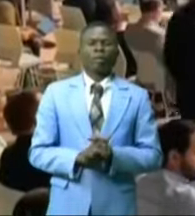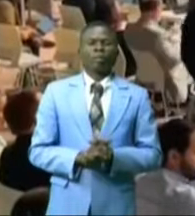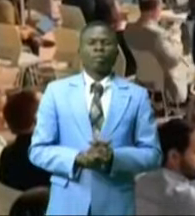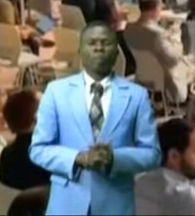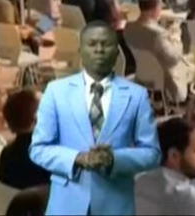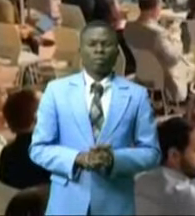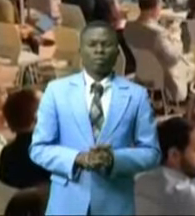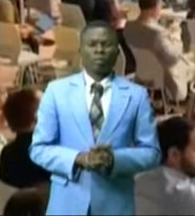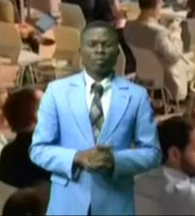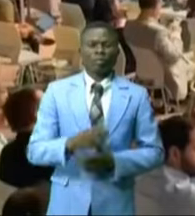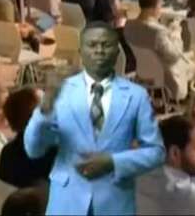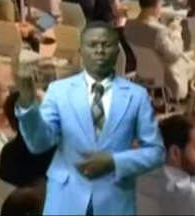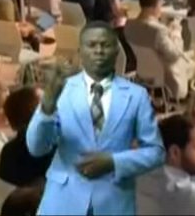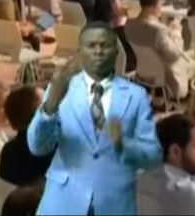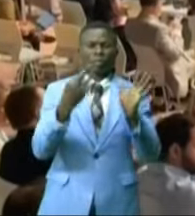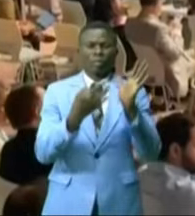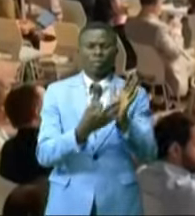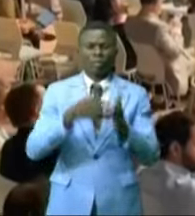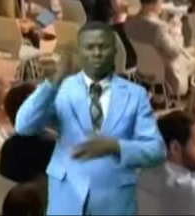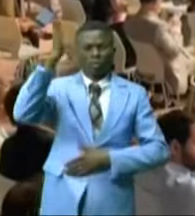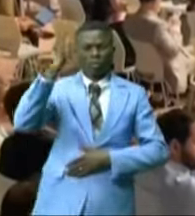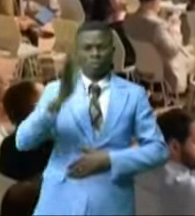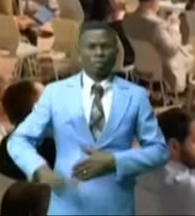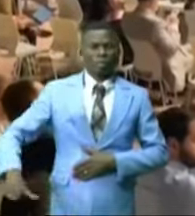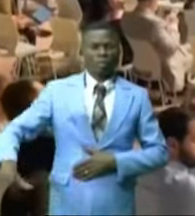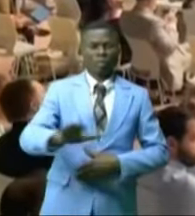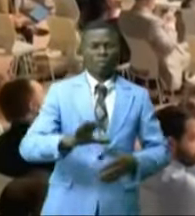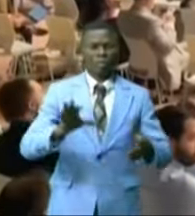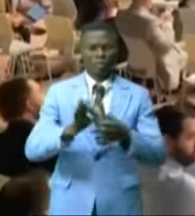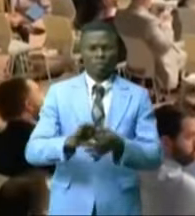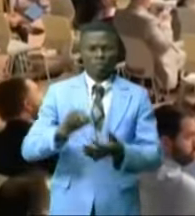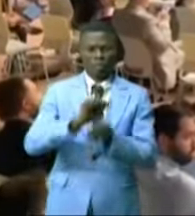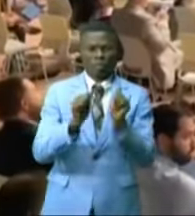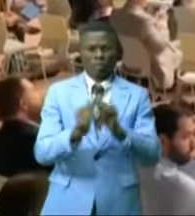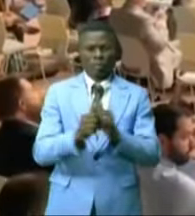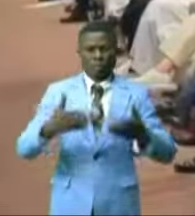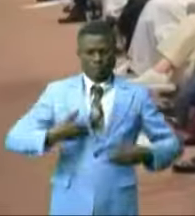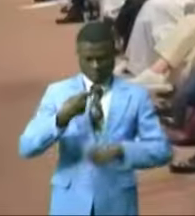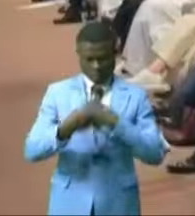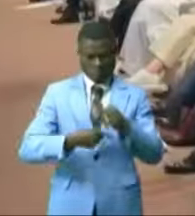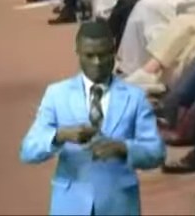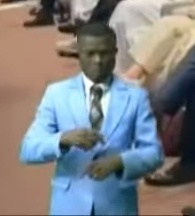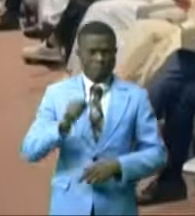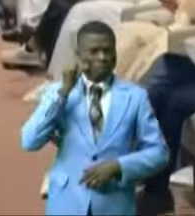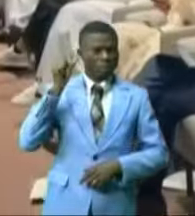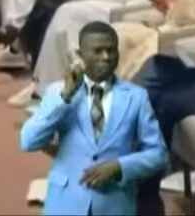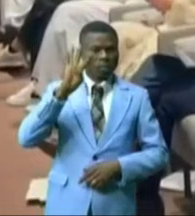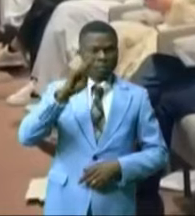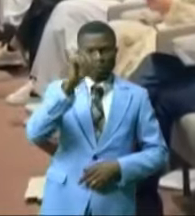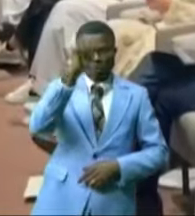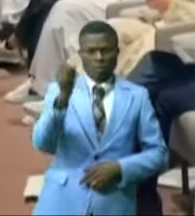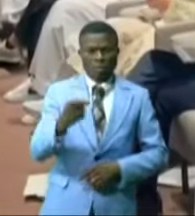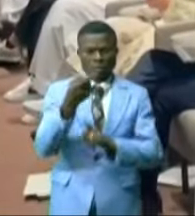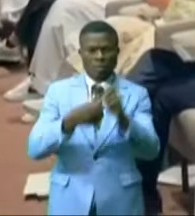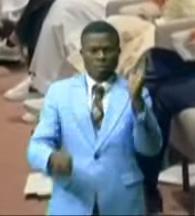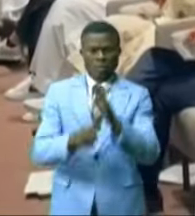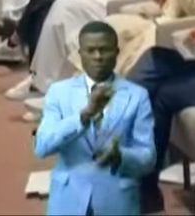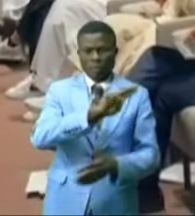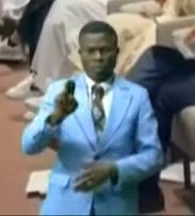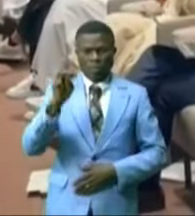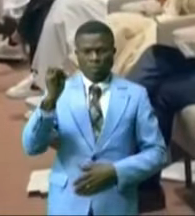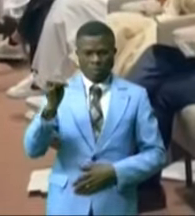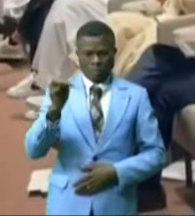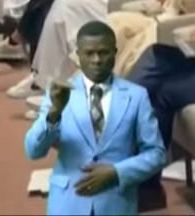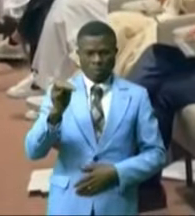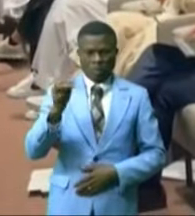La 28e conférence des Nations Unies sur le climat a ouvert ses portes ce jeudi 30 novembre 2023 à